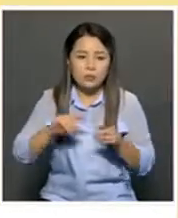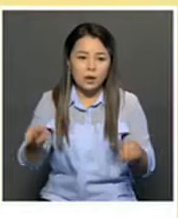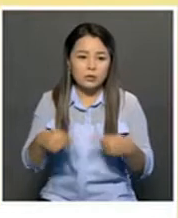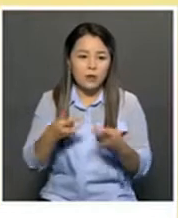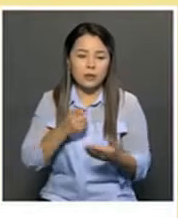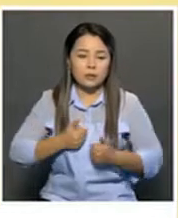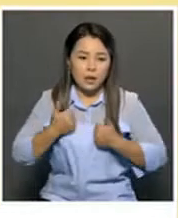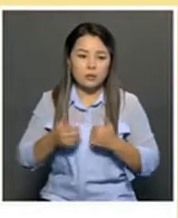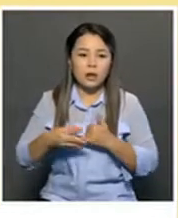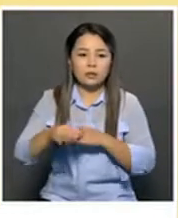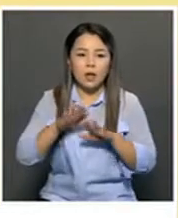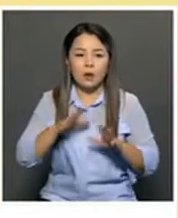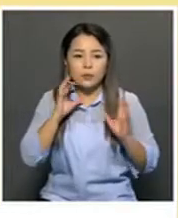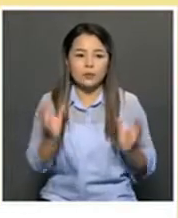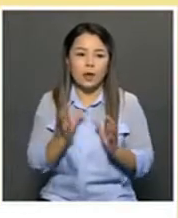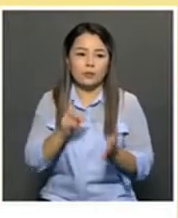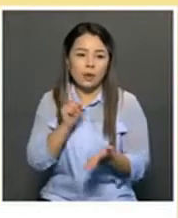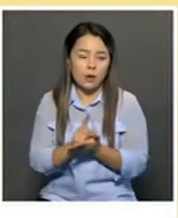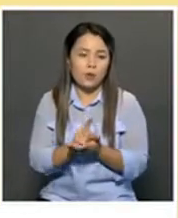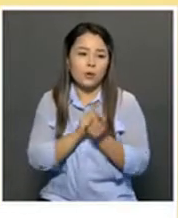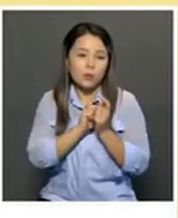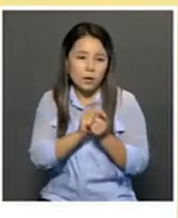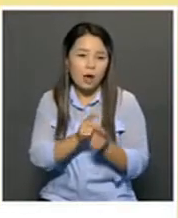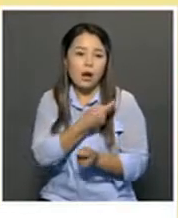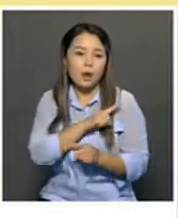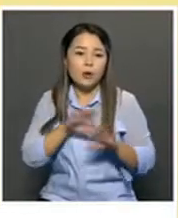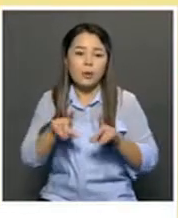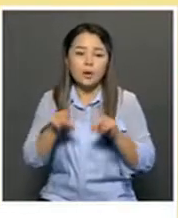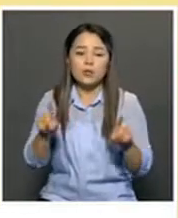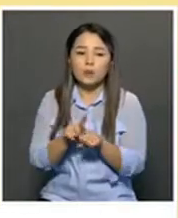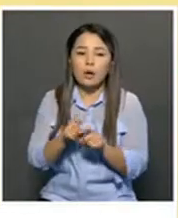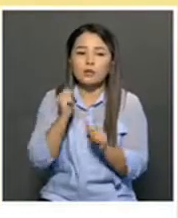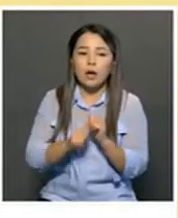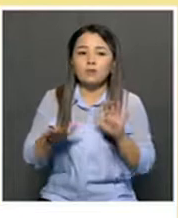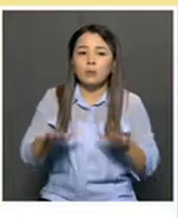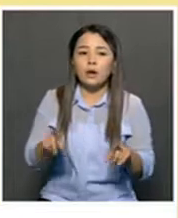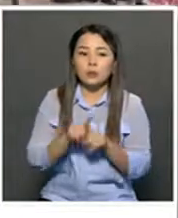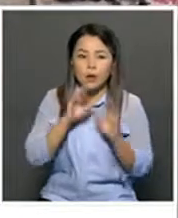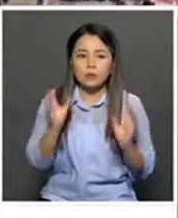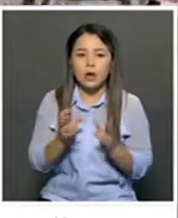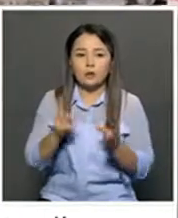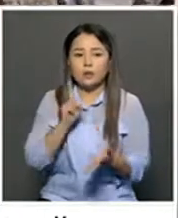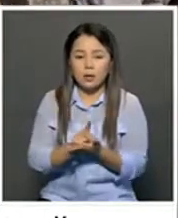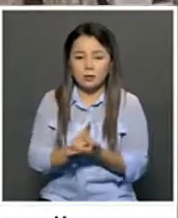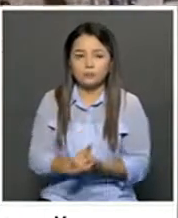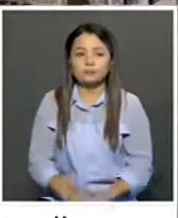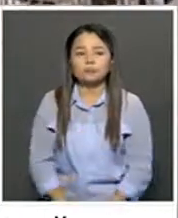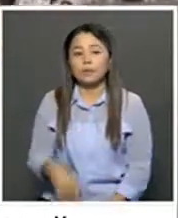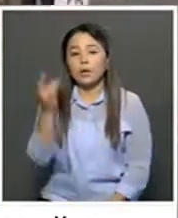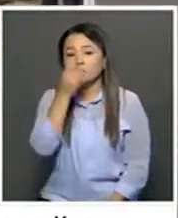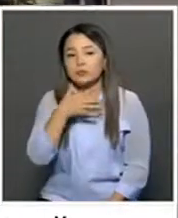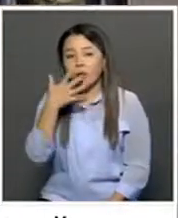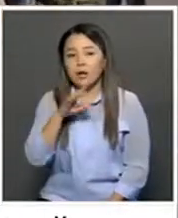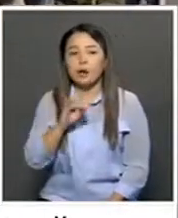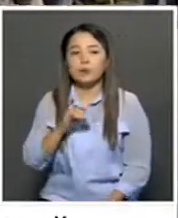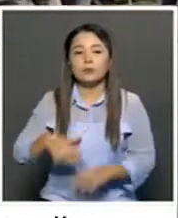Бұл әрбір өмірді сақтау үшін күрес, және де біз ауруханалардағы әрбір орынды да сақтауға тиіспіз. Қарақұрлықта Оңтүстік